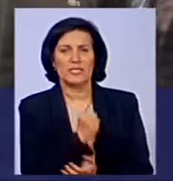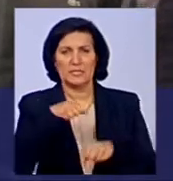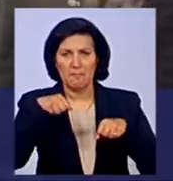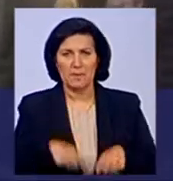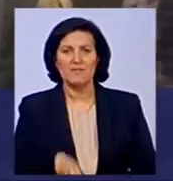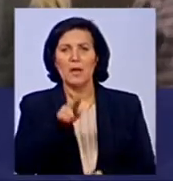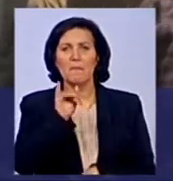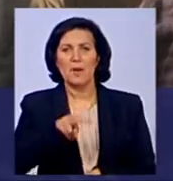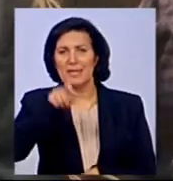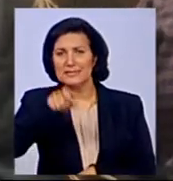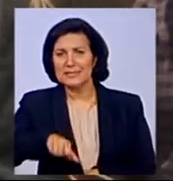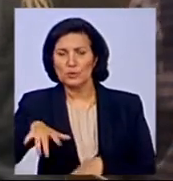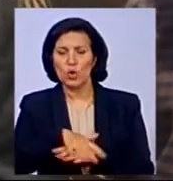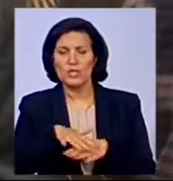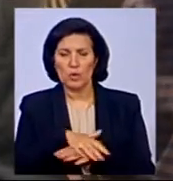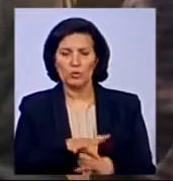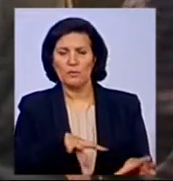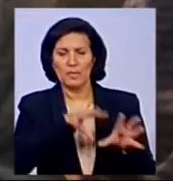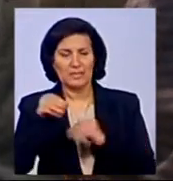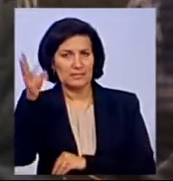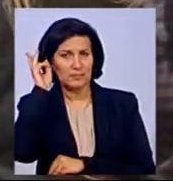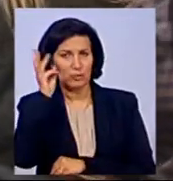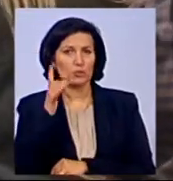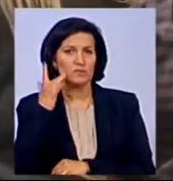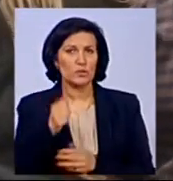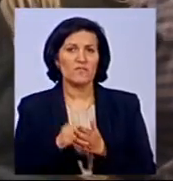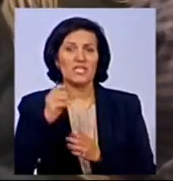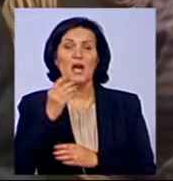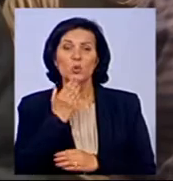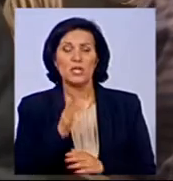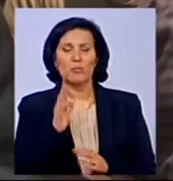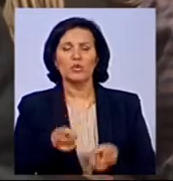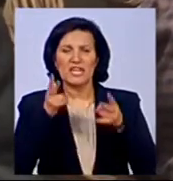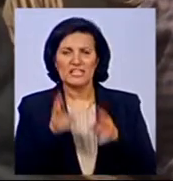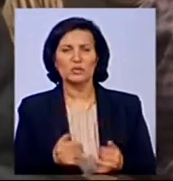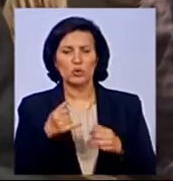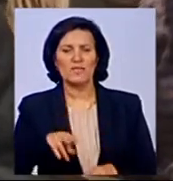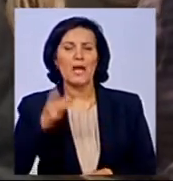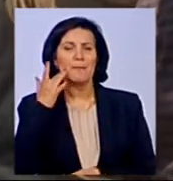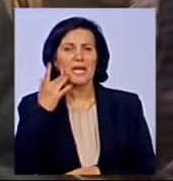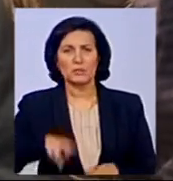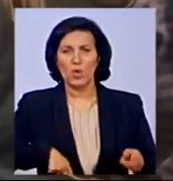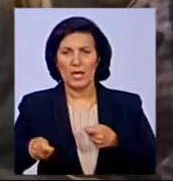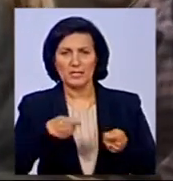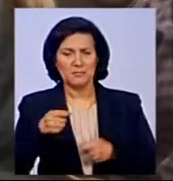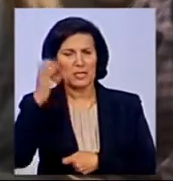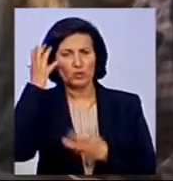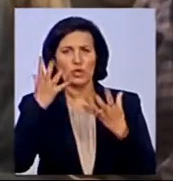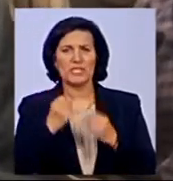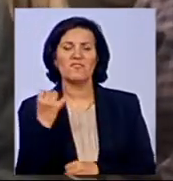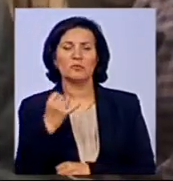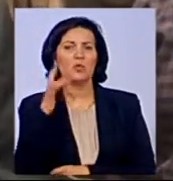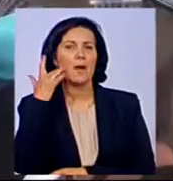прав палестинського народу. Перенесення посольства США до Єрусалима стане катастрофою для американської адміністрації та чорним днем в